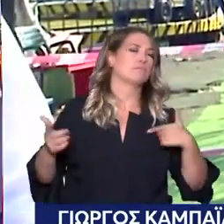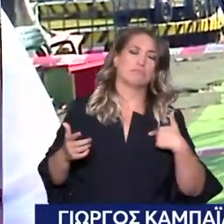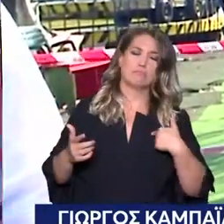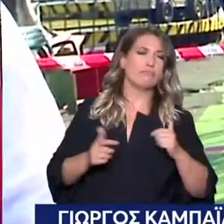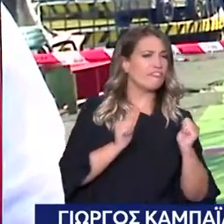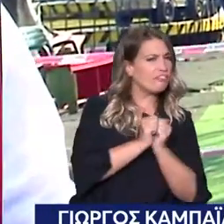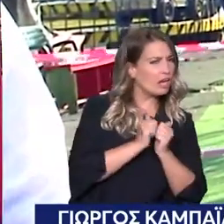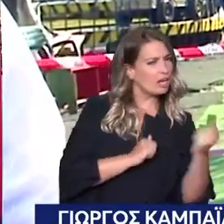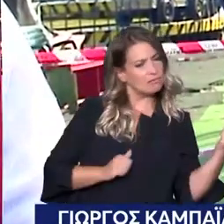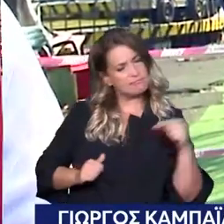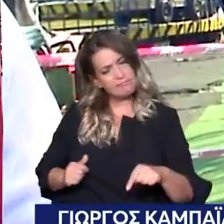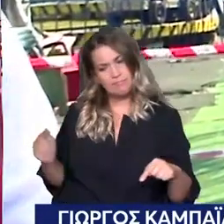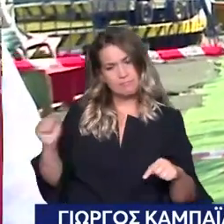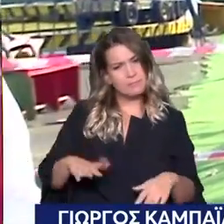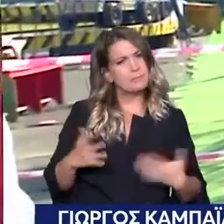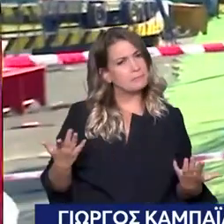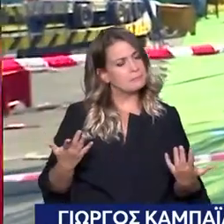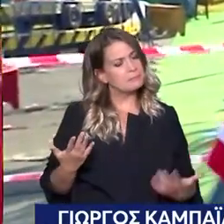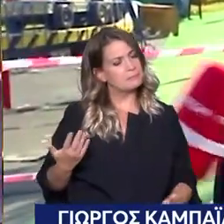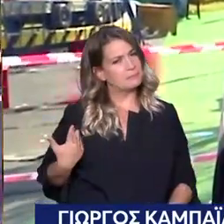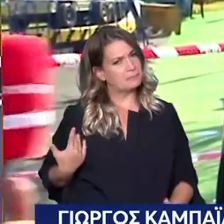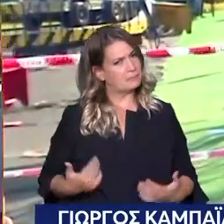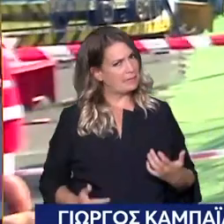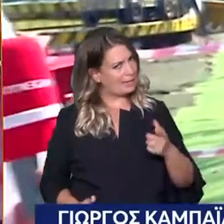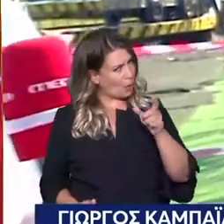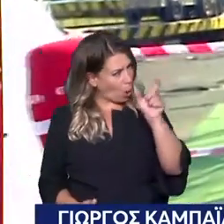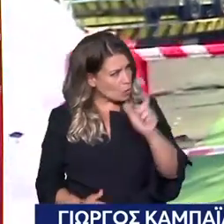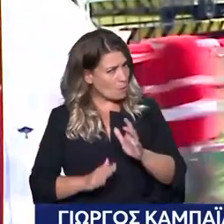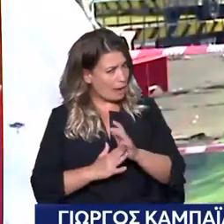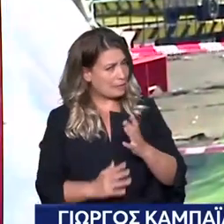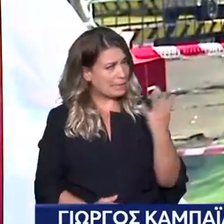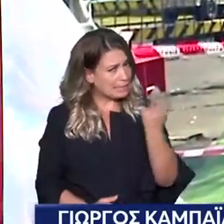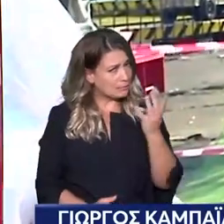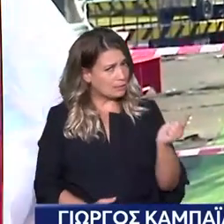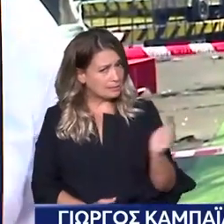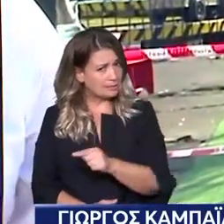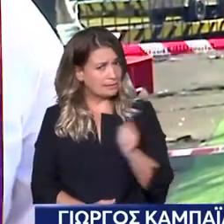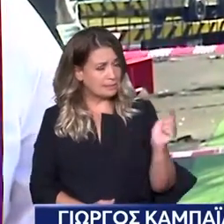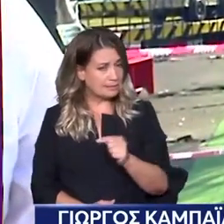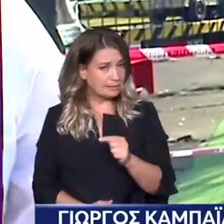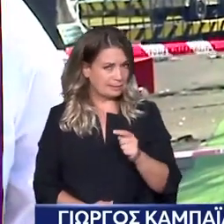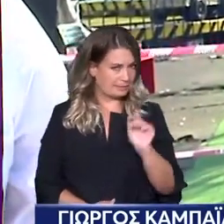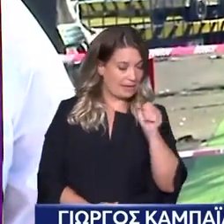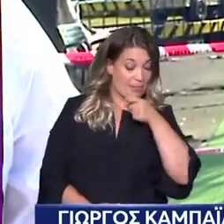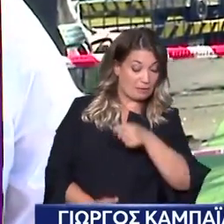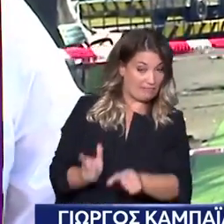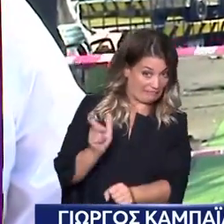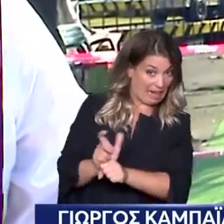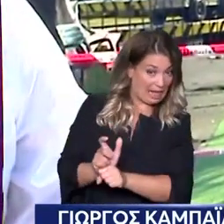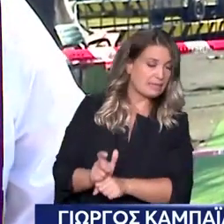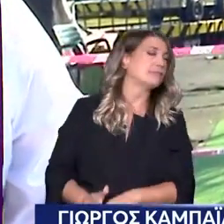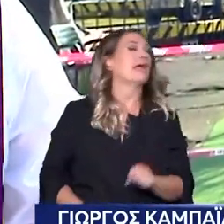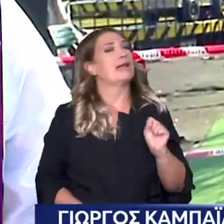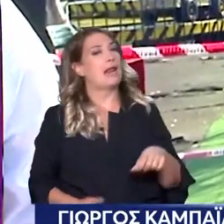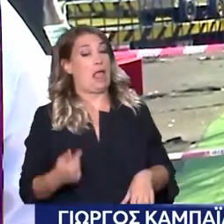έρχεται συχνά πυκνά. Δηλαδή την τελευταία εβδομάδα ήρθε 4, 5, 6. Λειτουργεί σαν φύλακας, κύριε Γιώργο? Σαν φύλακας, ναι, γιατί και την πρώτη μέρα που είχα έρθει